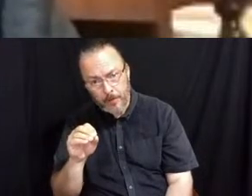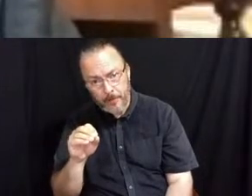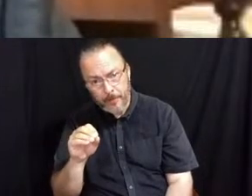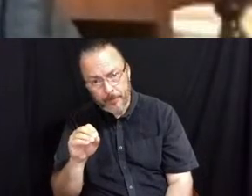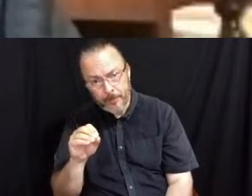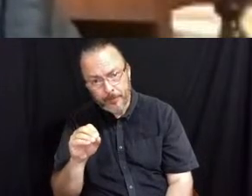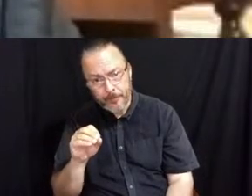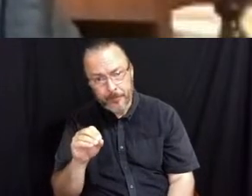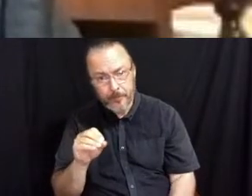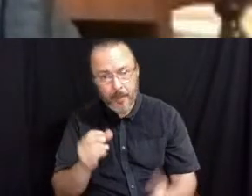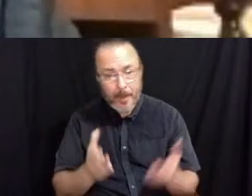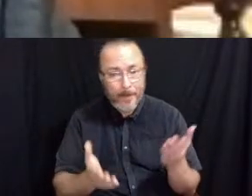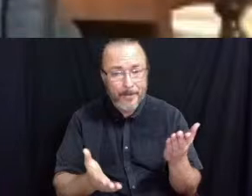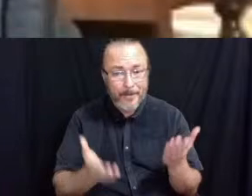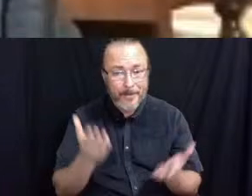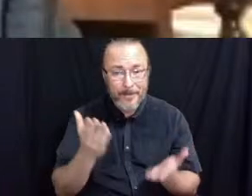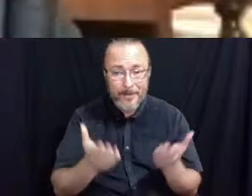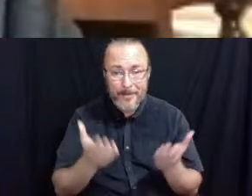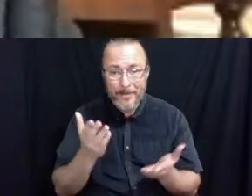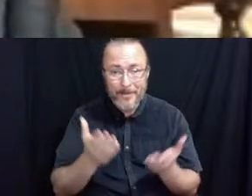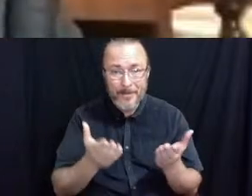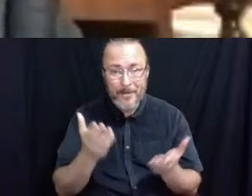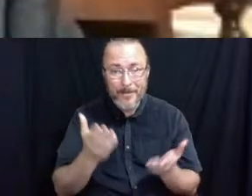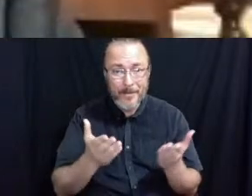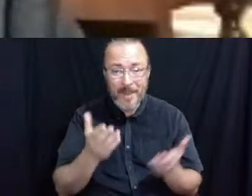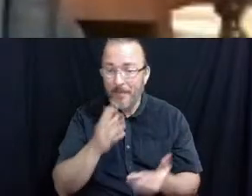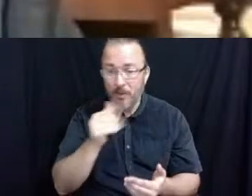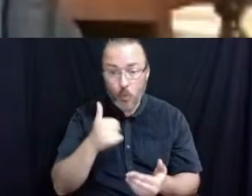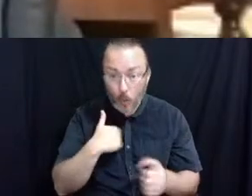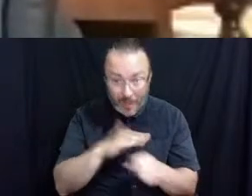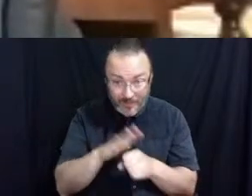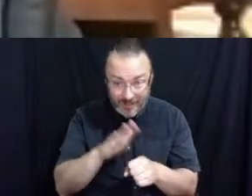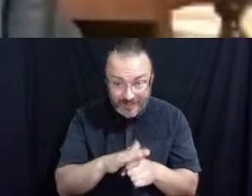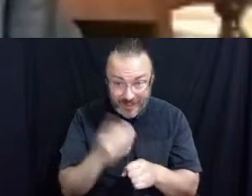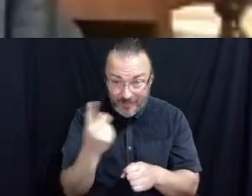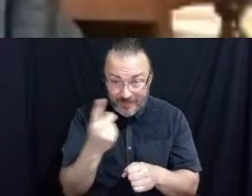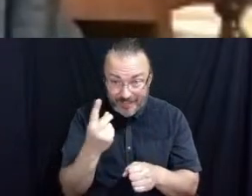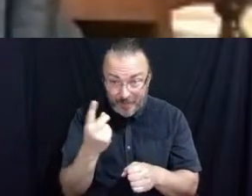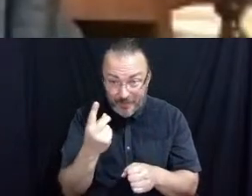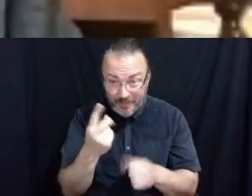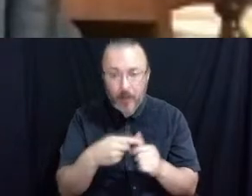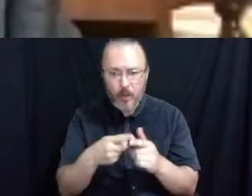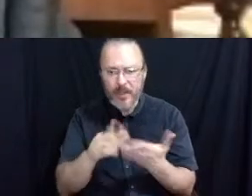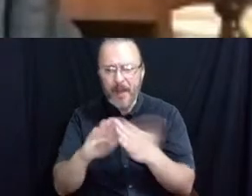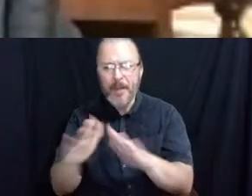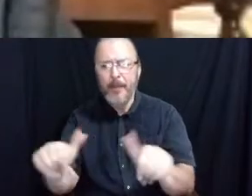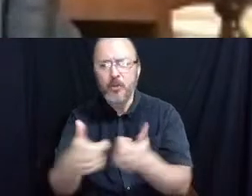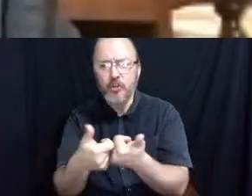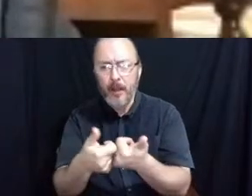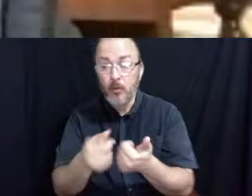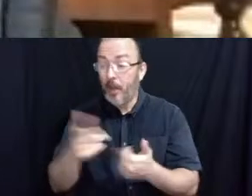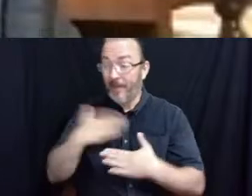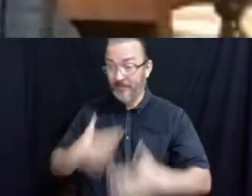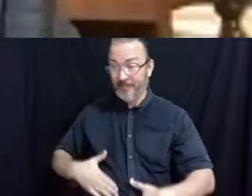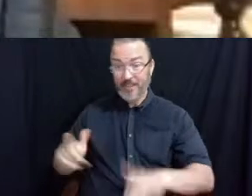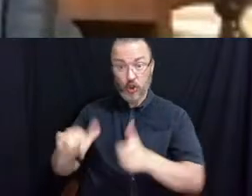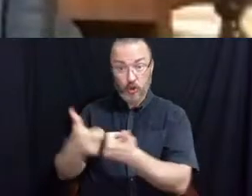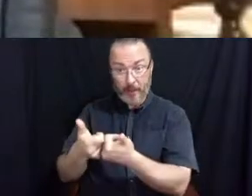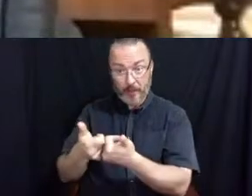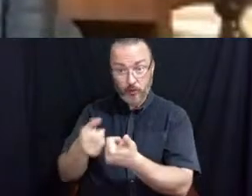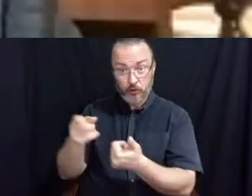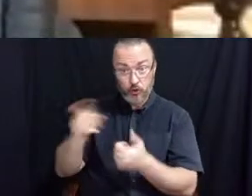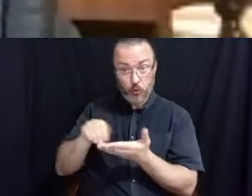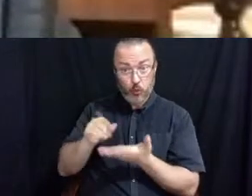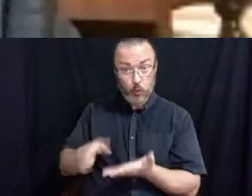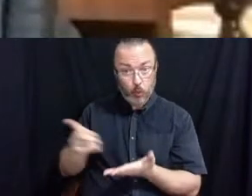Par exemple, les supports pédagogiques en braille, qui sont souvent insuffisants. Il n'y a pas assez de manuels en braille.